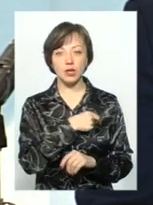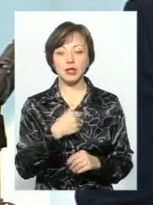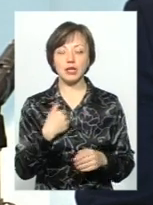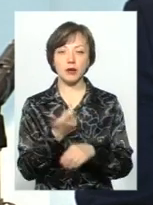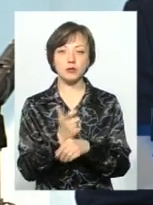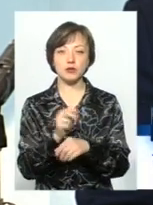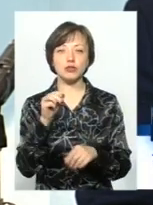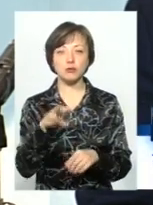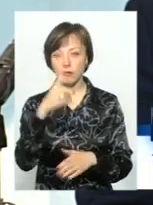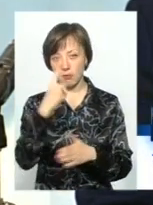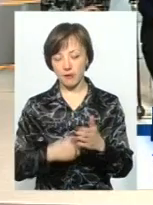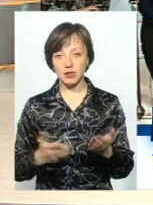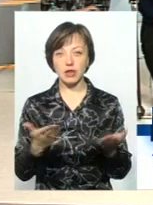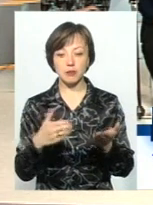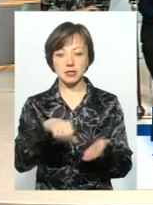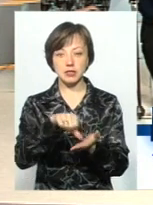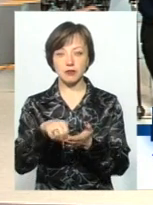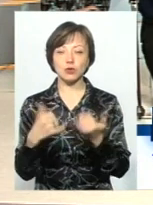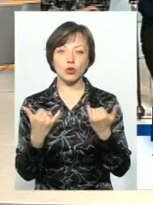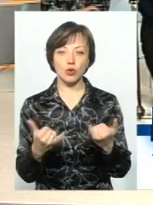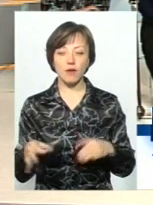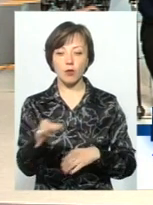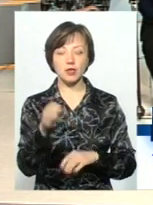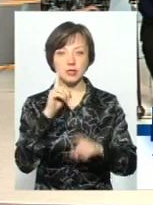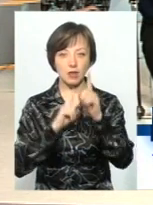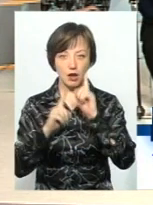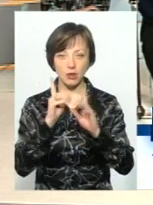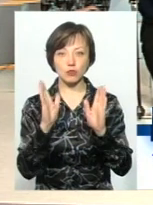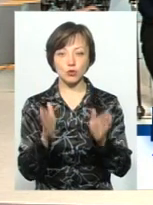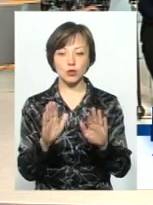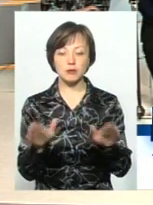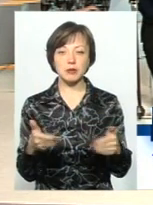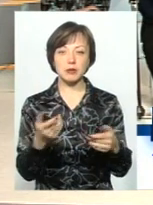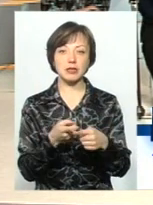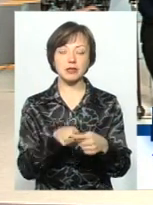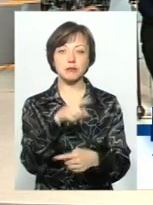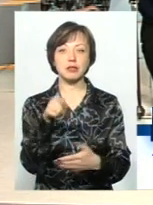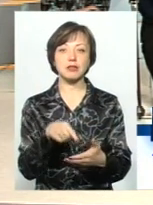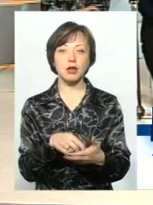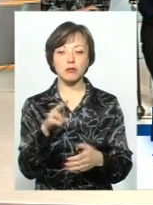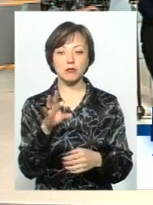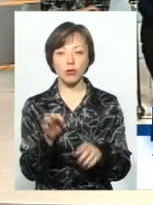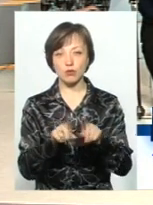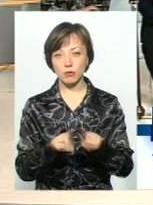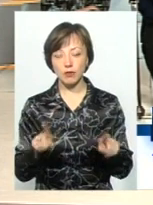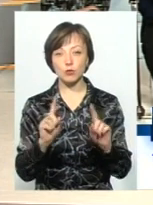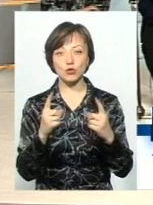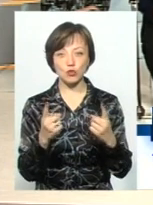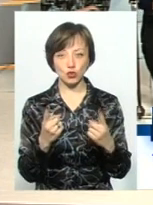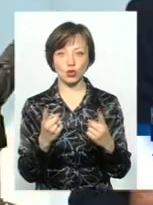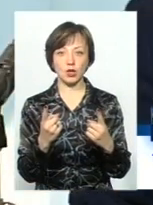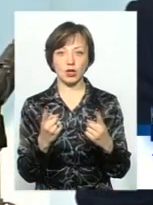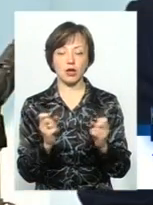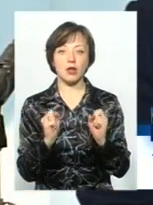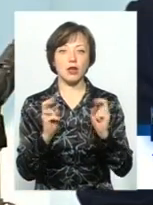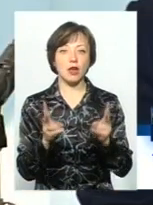чим впевнений, які представлені сьогодні в обласній раді, будуть піднімати ці питання по-особливому, тому що,